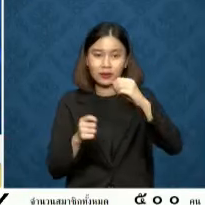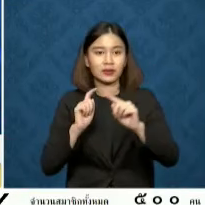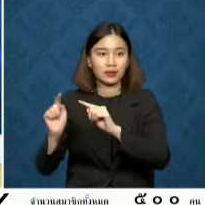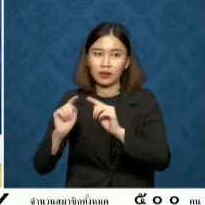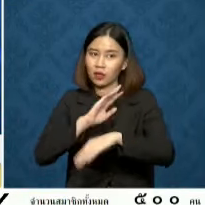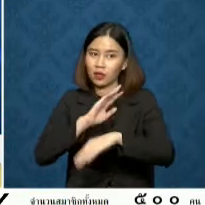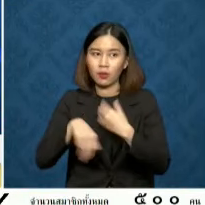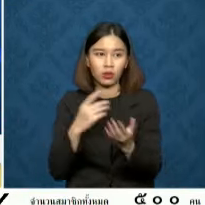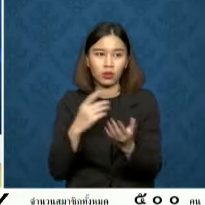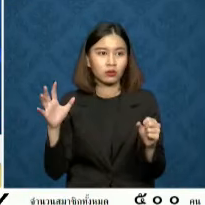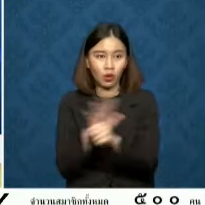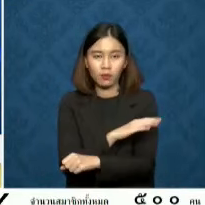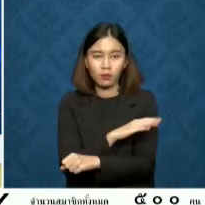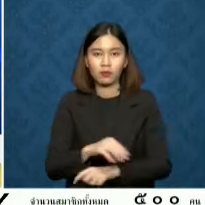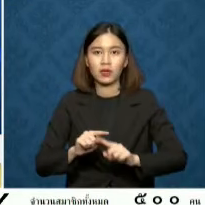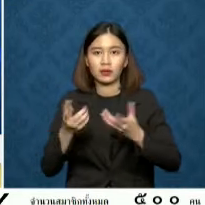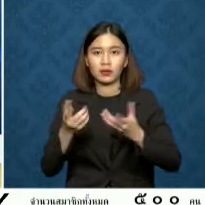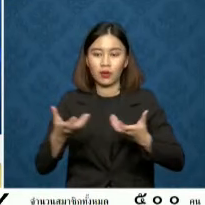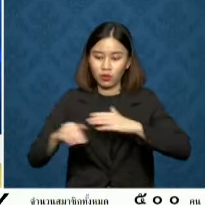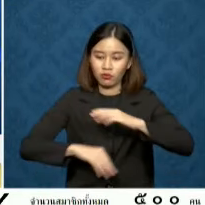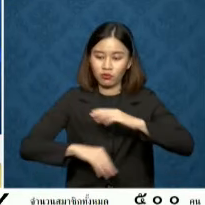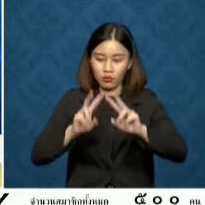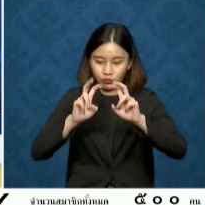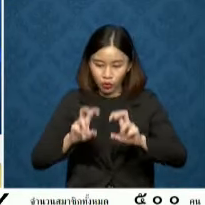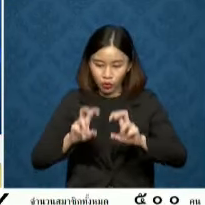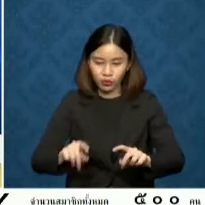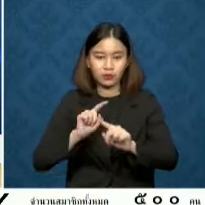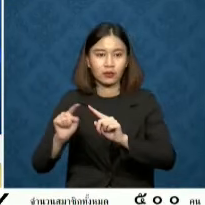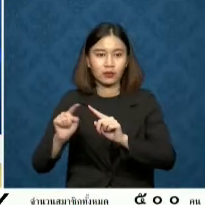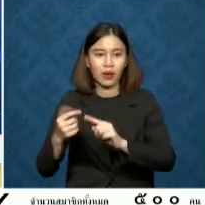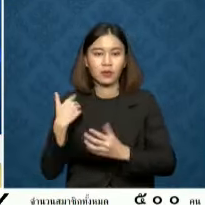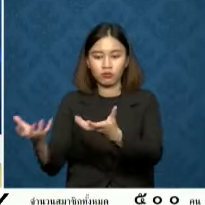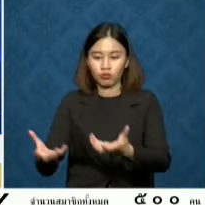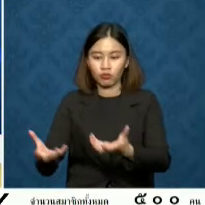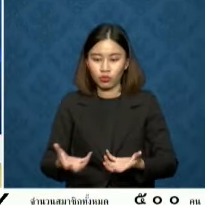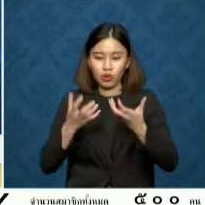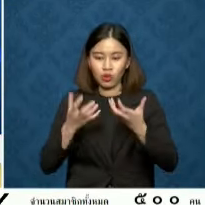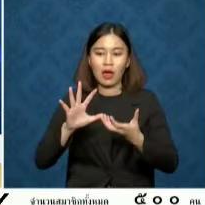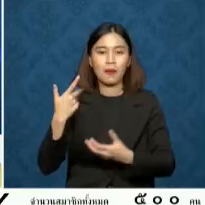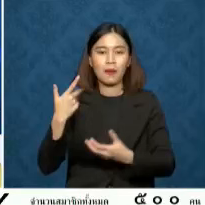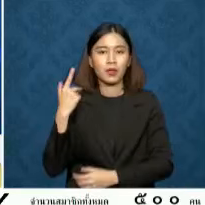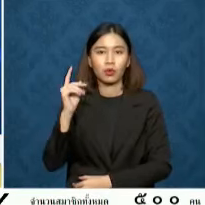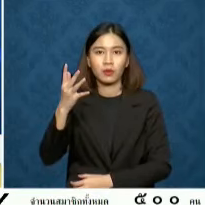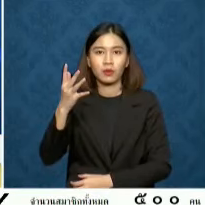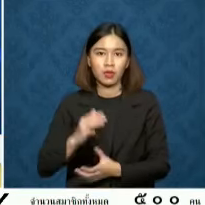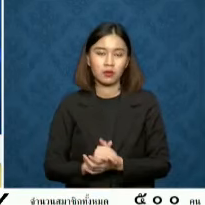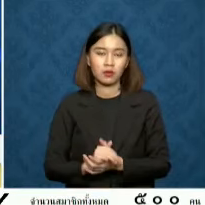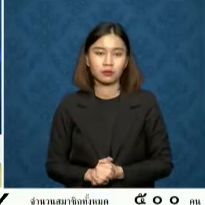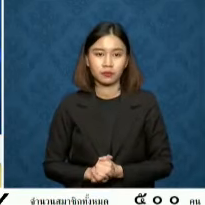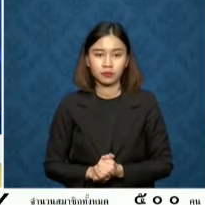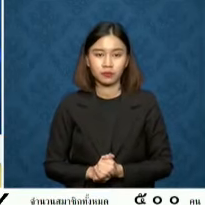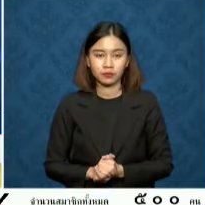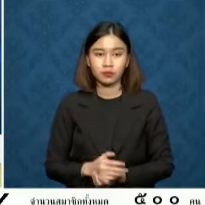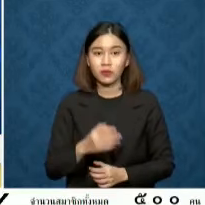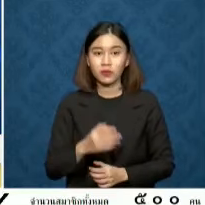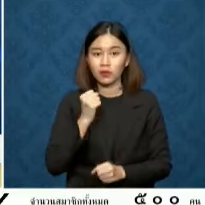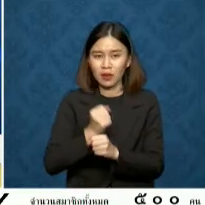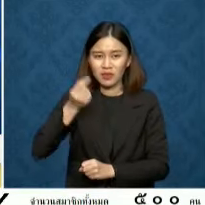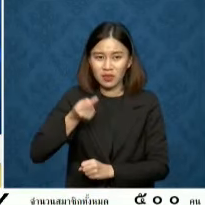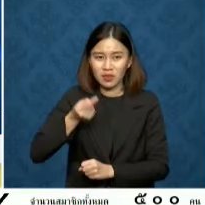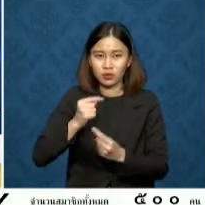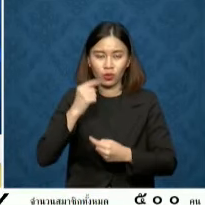เซตแต่หลักฐานในการสอบสวนหาสาเหตุเรือล่มได้มา5ชิ้นที่ใช้ประโยชน์ไม่ได้เลยถ้าจริงจังกับการ